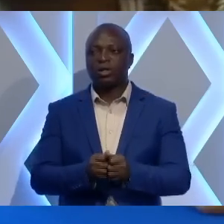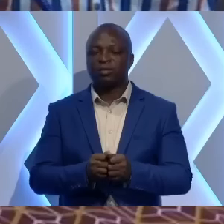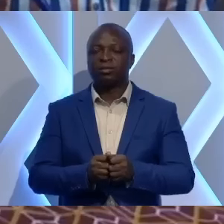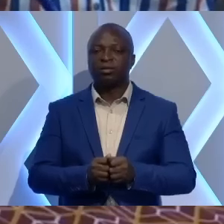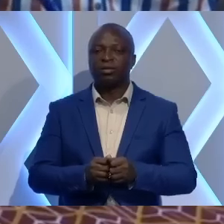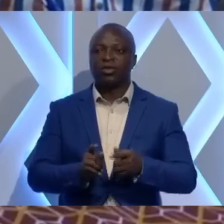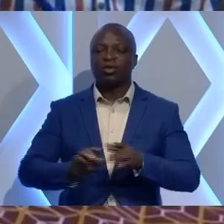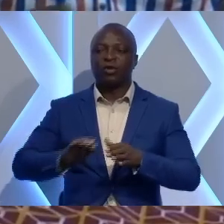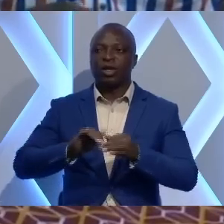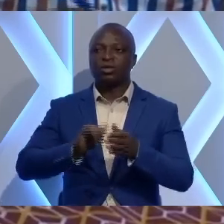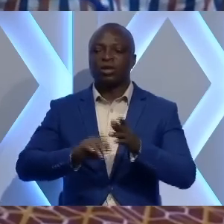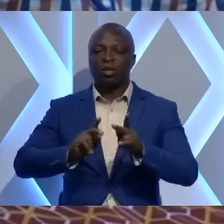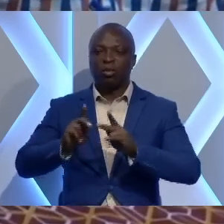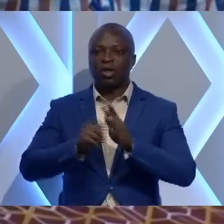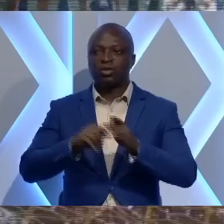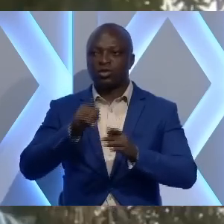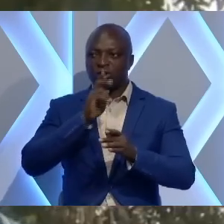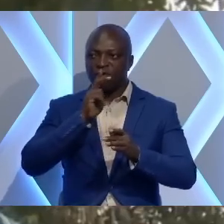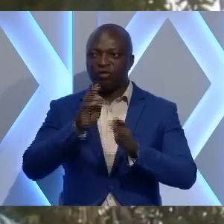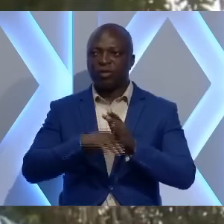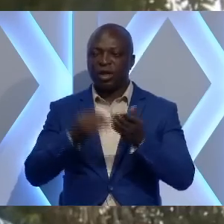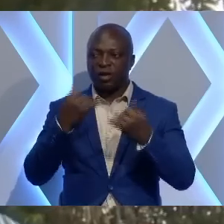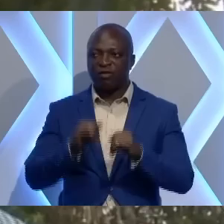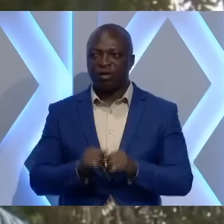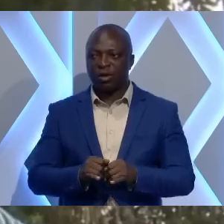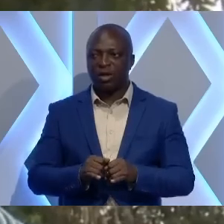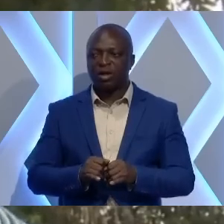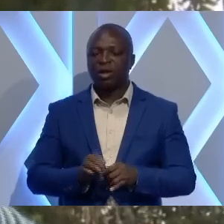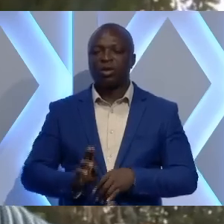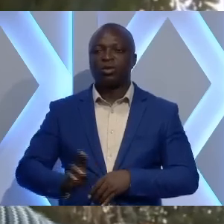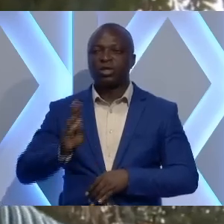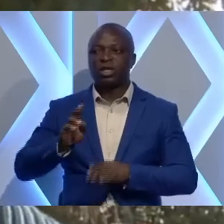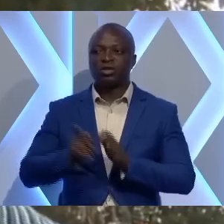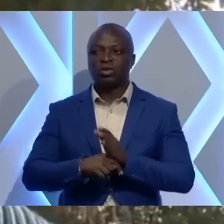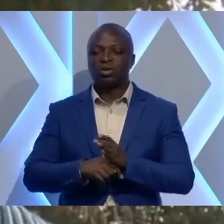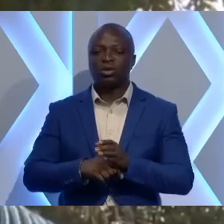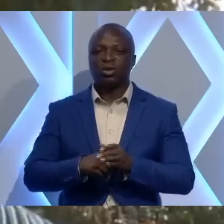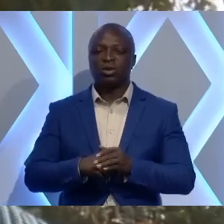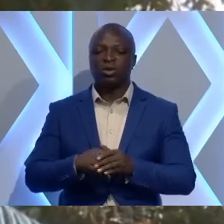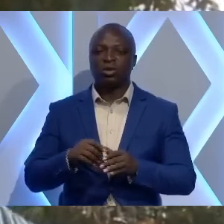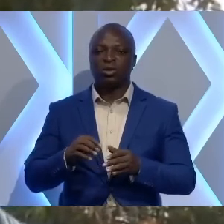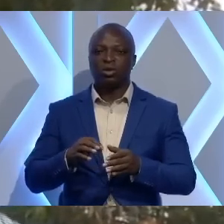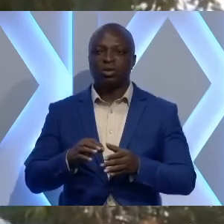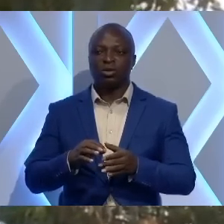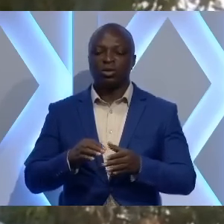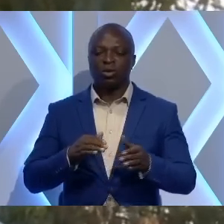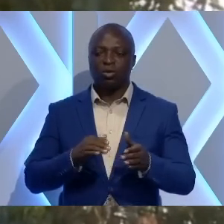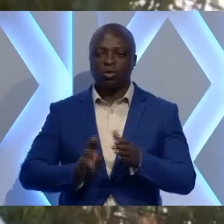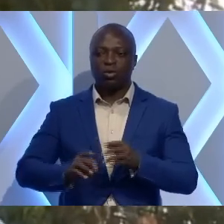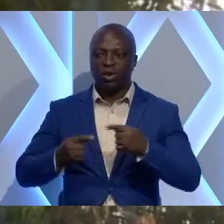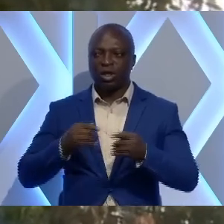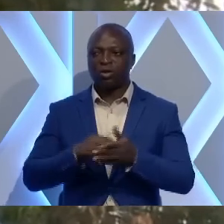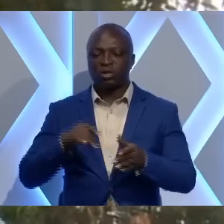en sorte que la population soit vraiment informée de l'utilisation, non seulement lutter contre la